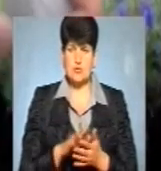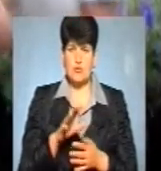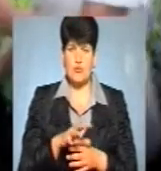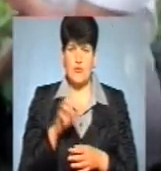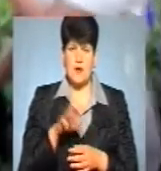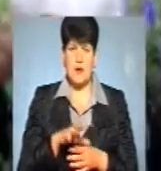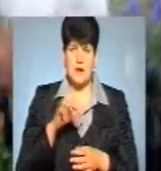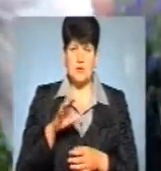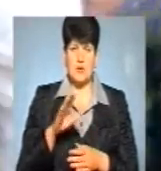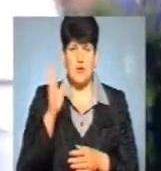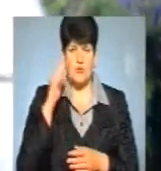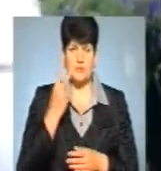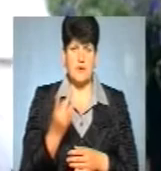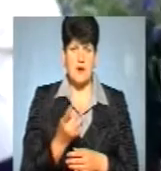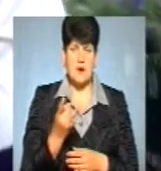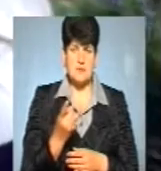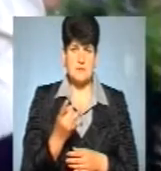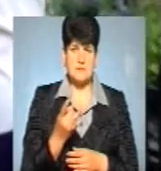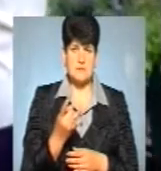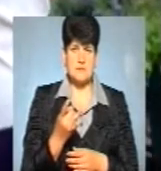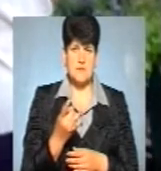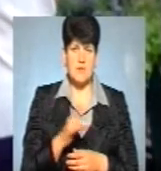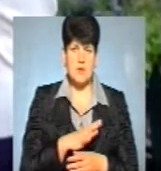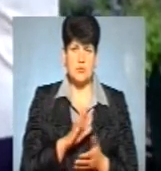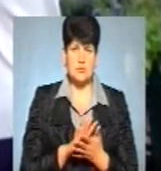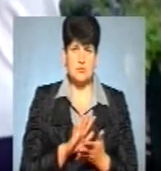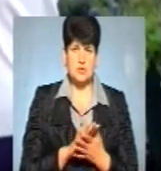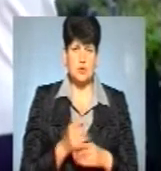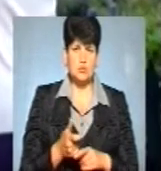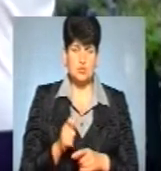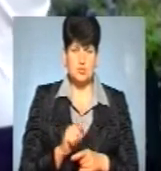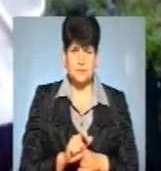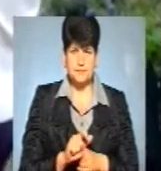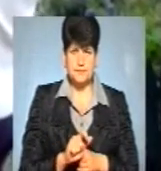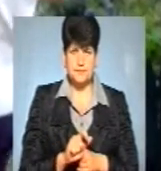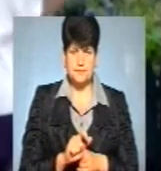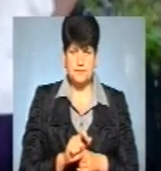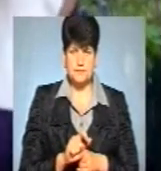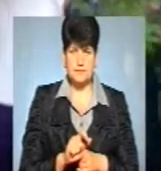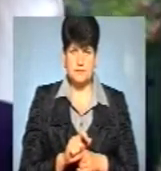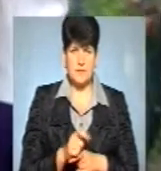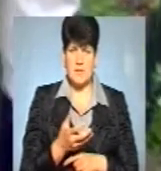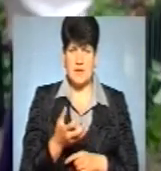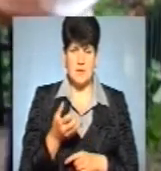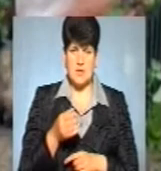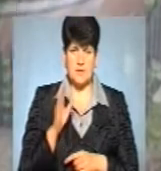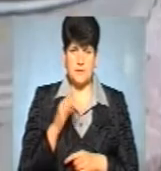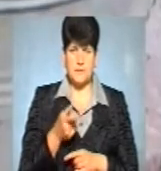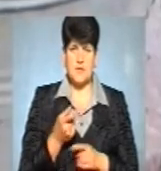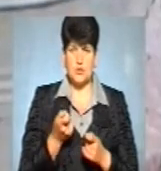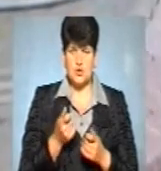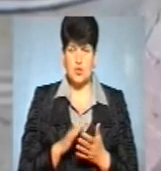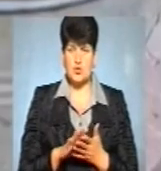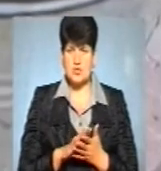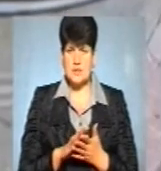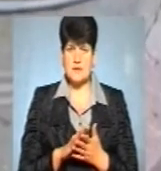викачували, а вона була нечиста дуже. Ми її не брали, вона вже трохи очистила,